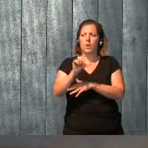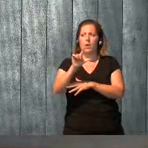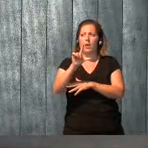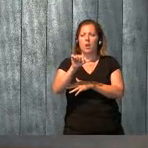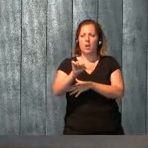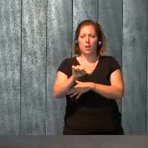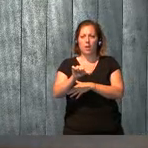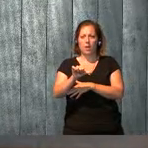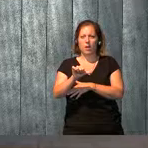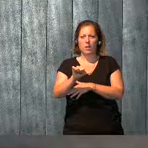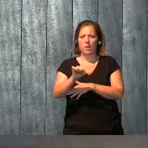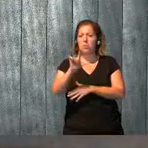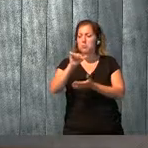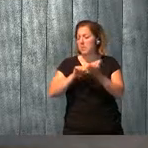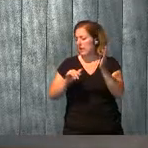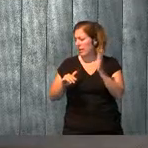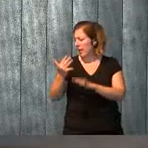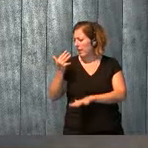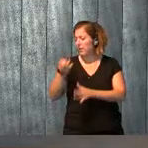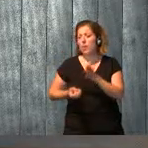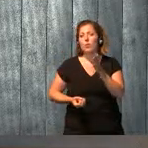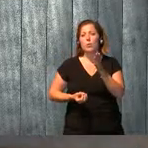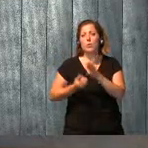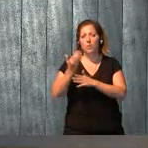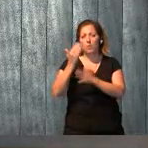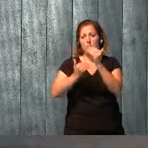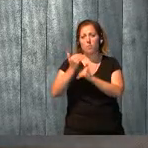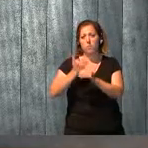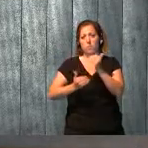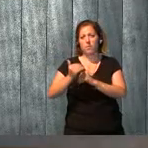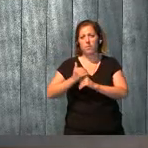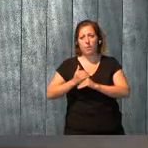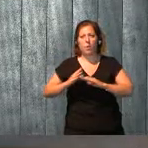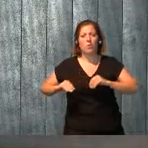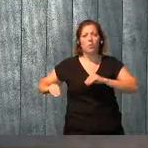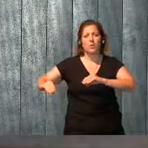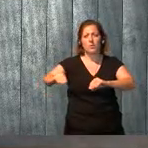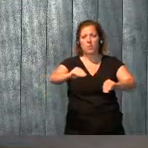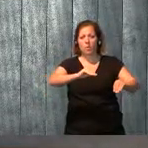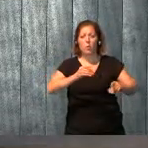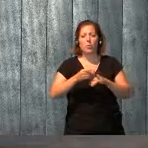2015, a un nouveau plan directeur d'urbanisme et les plans d'occupation de sol.